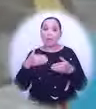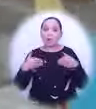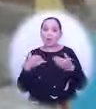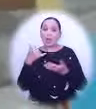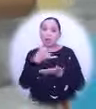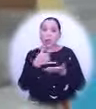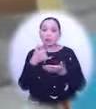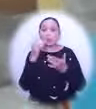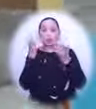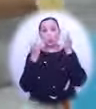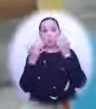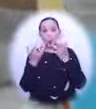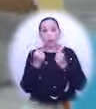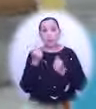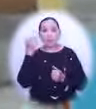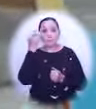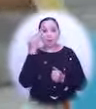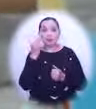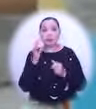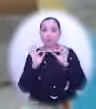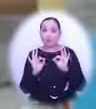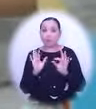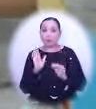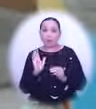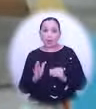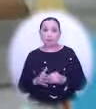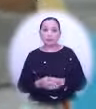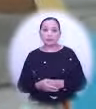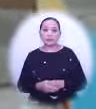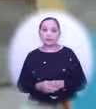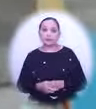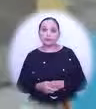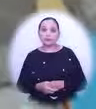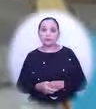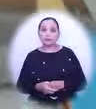yog'lardan surib olsa maqsadga muvofiq bo'lardi.